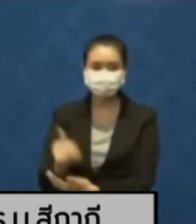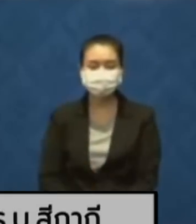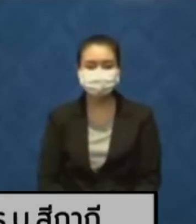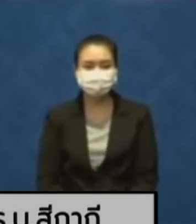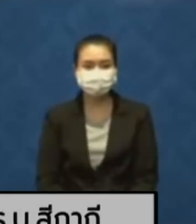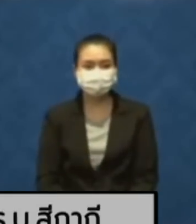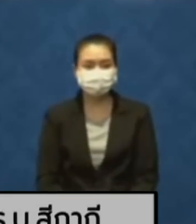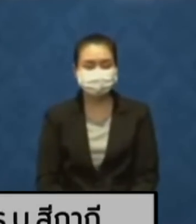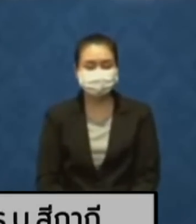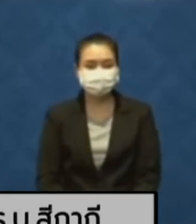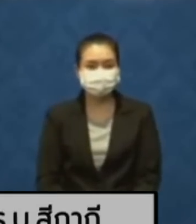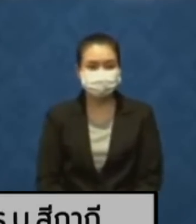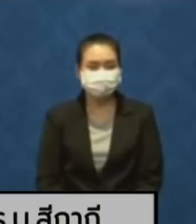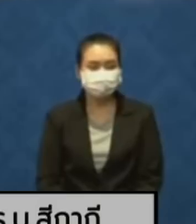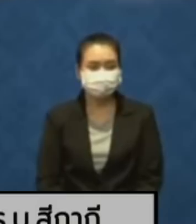ขึ้ ด้านน ขอโททษ